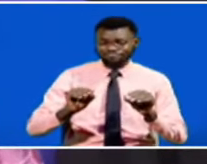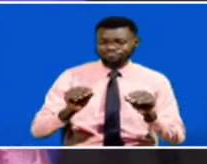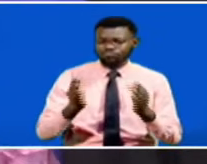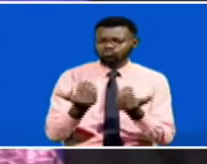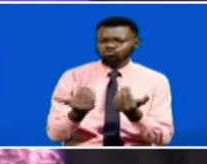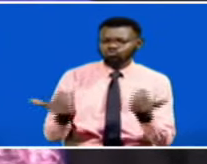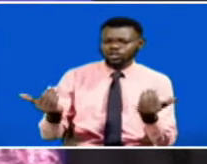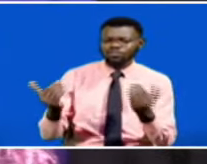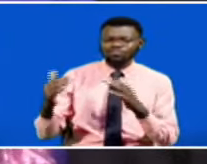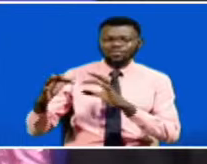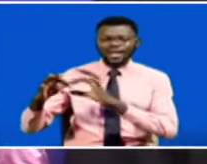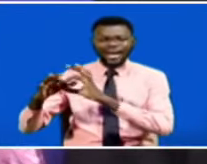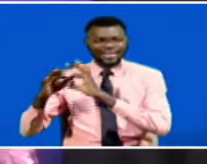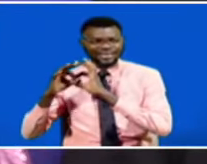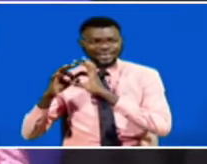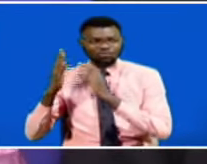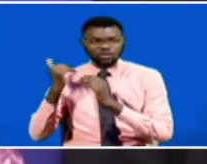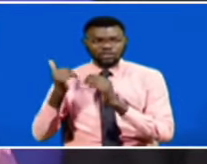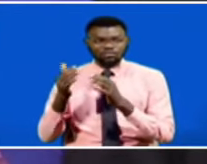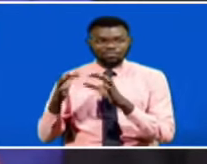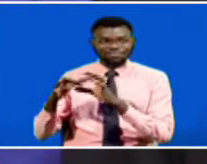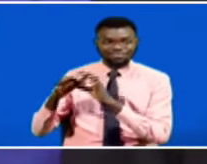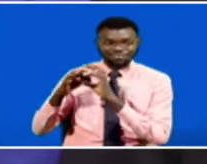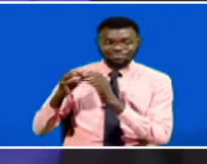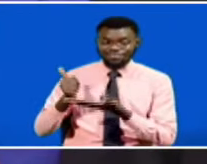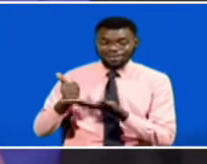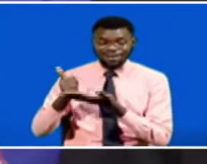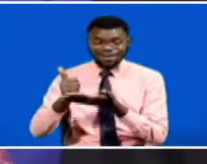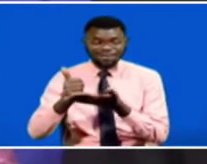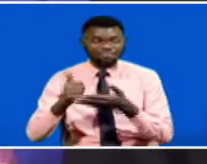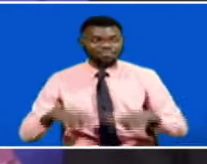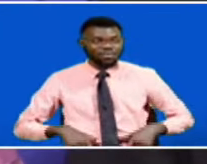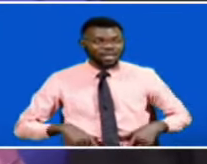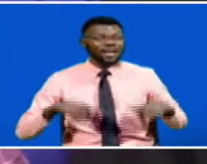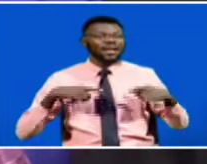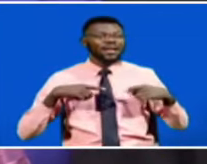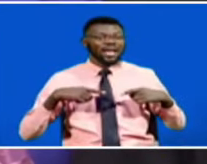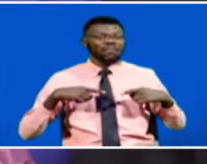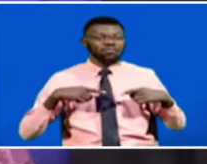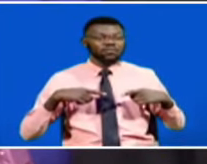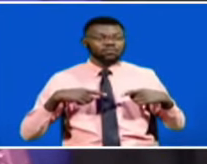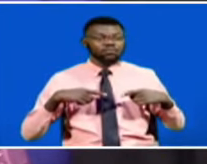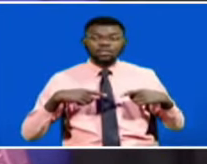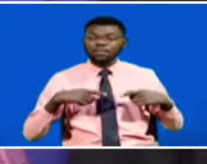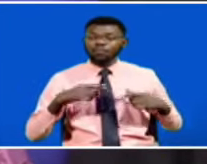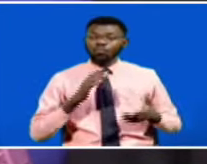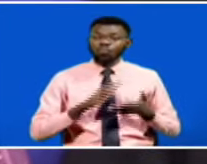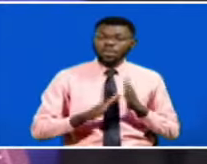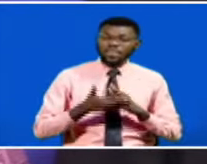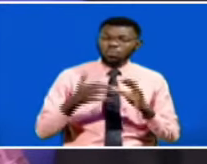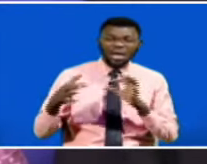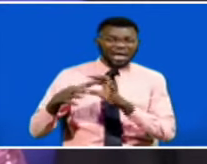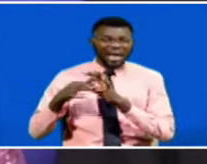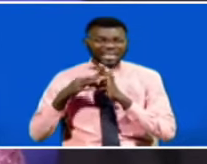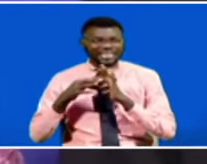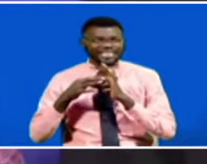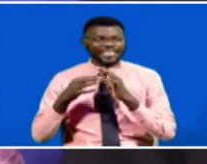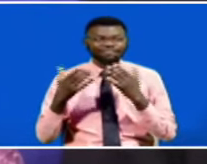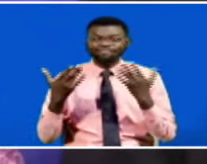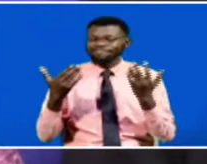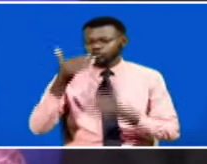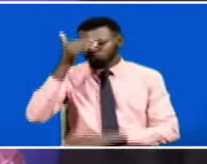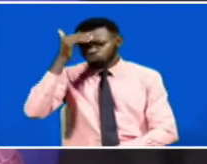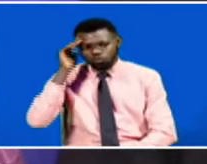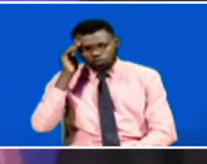Unajua utamaduni ndio msingi wa maisha. Bila utamaduni, vile mfalme amesema, tutaacha mila zetu na tutaacha maadili yetu